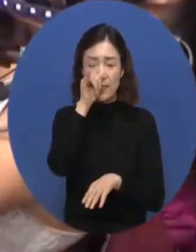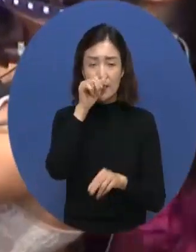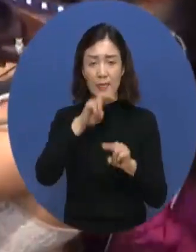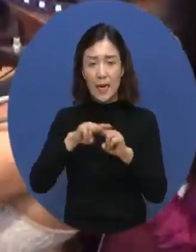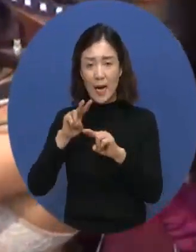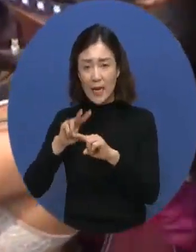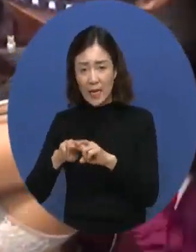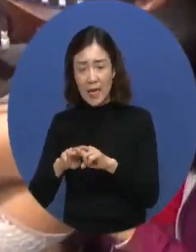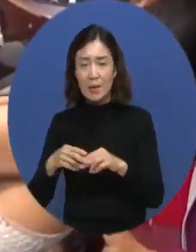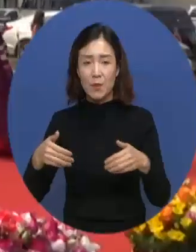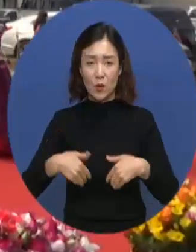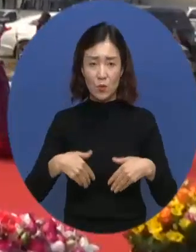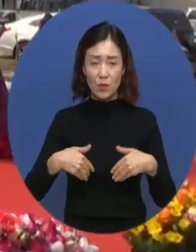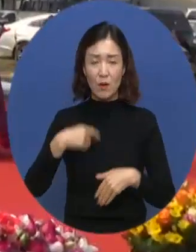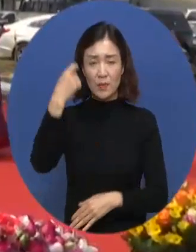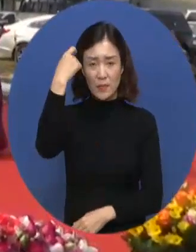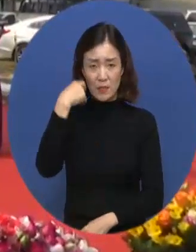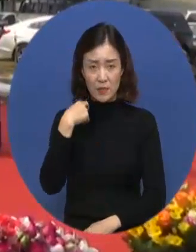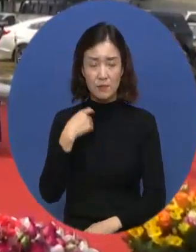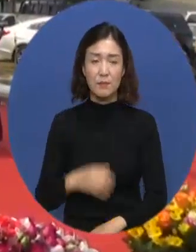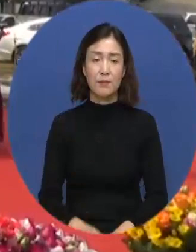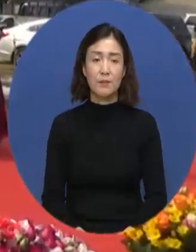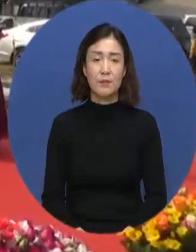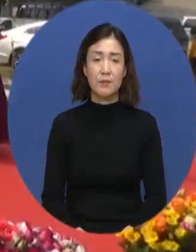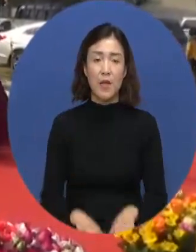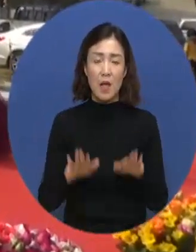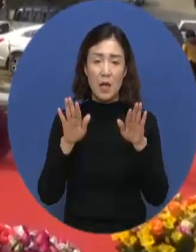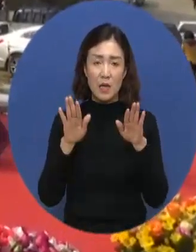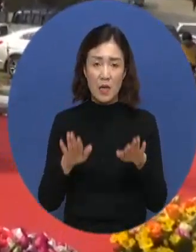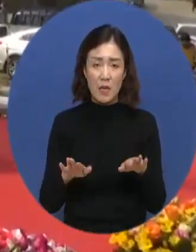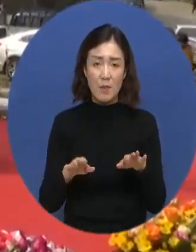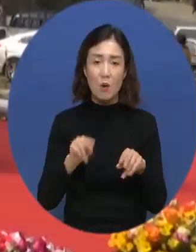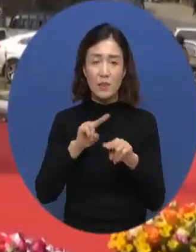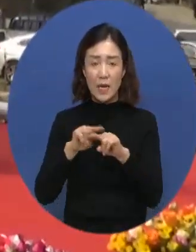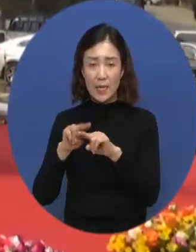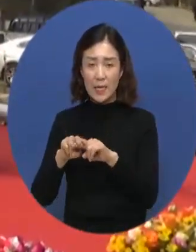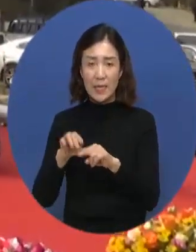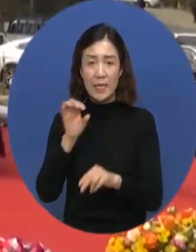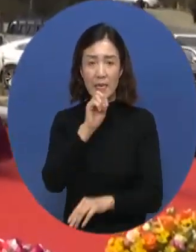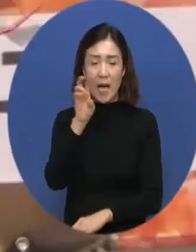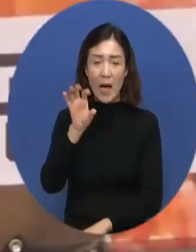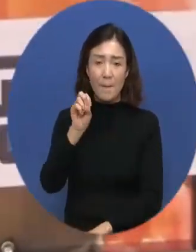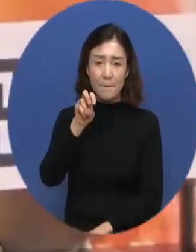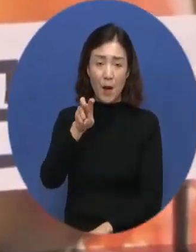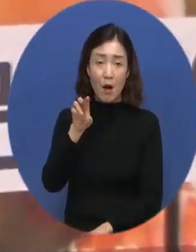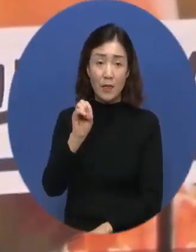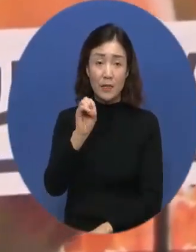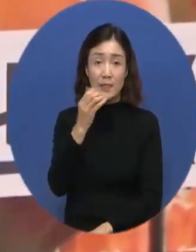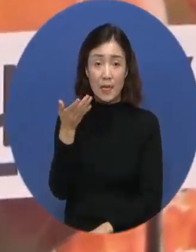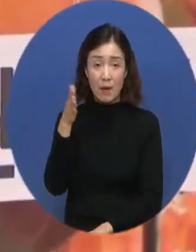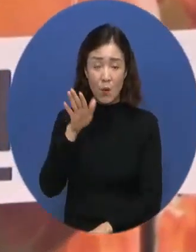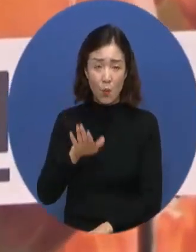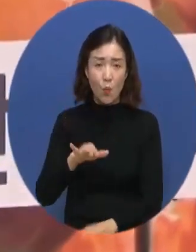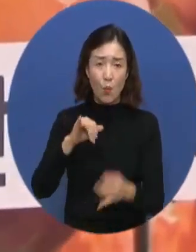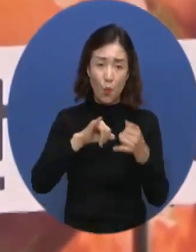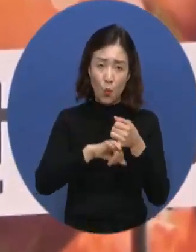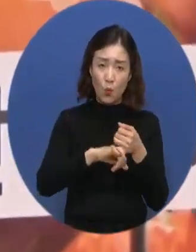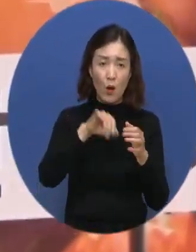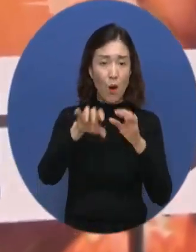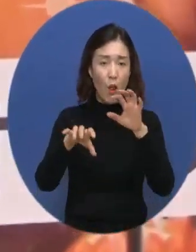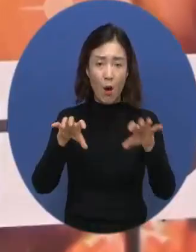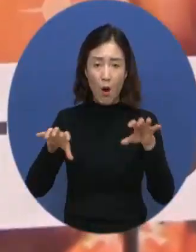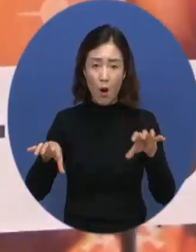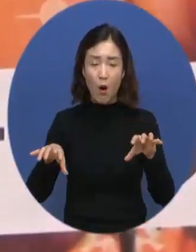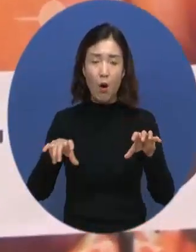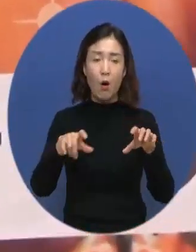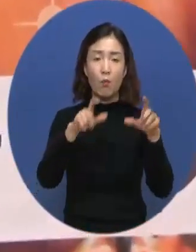흠뻑 느꼈던 행사였습니다. 이번 자리는 양평이었지만 꼭 양평만이 아니라 여러 곳,